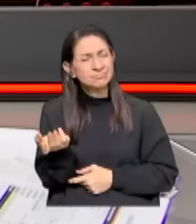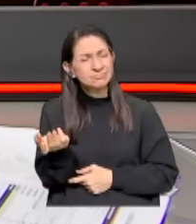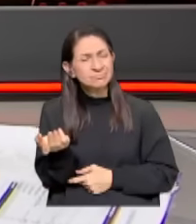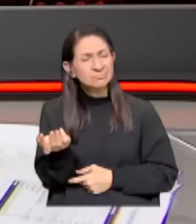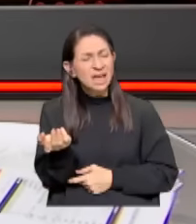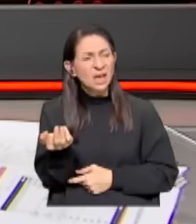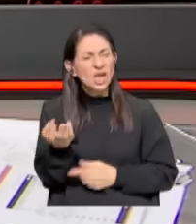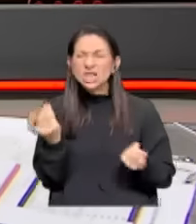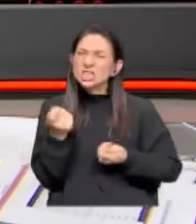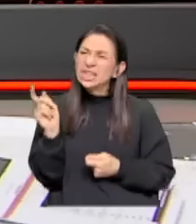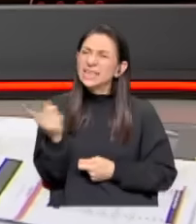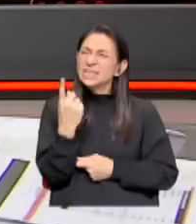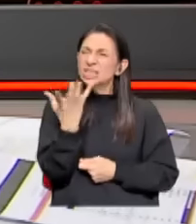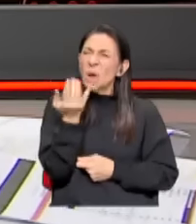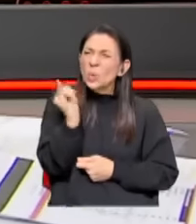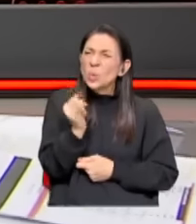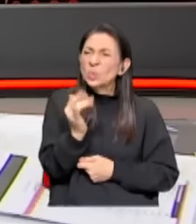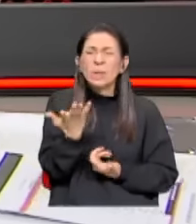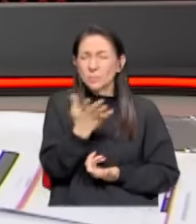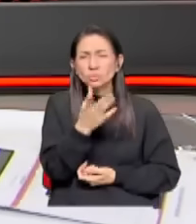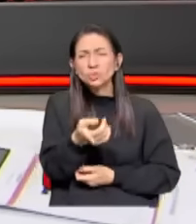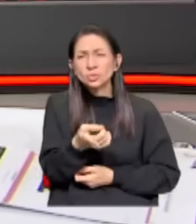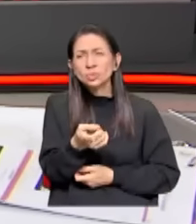Ya işin ilginç tarafı, daha kötü tarafı şu.